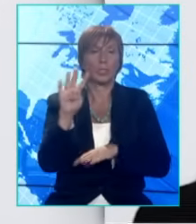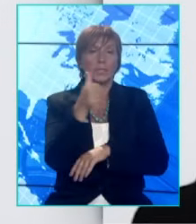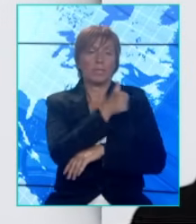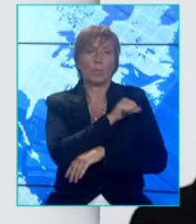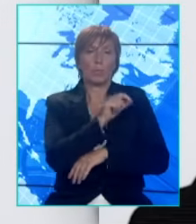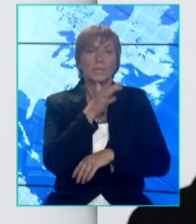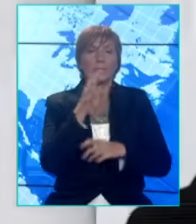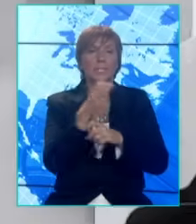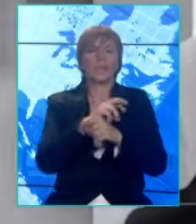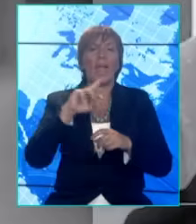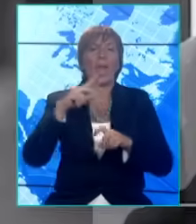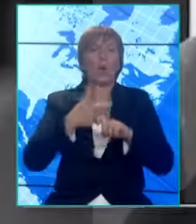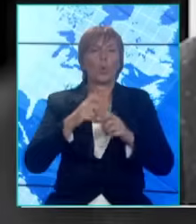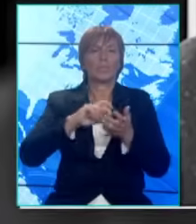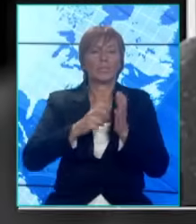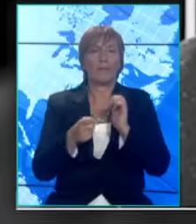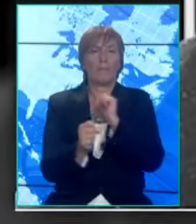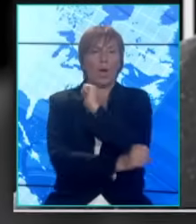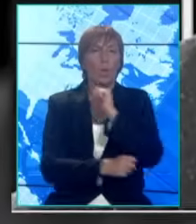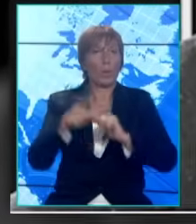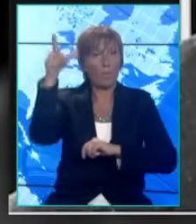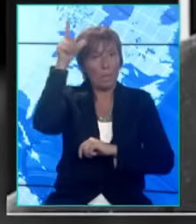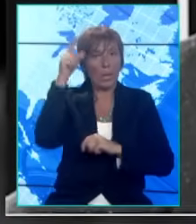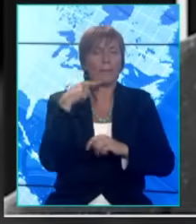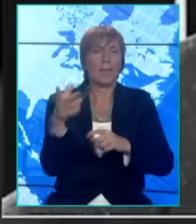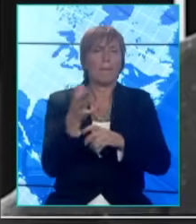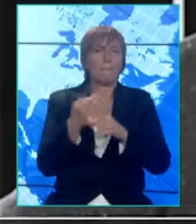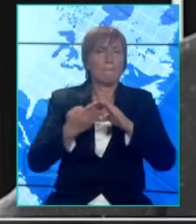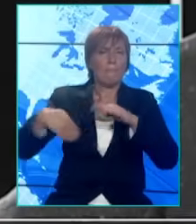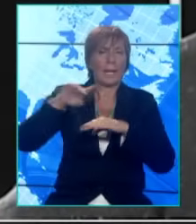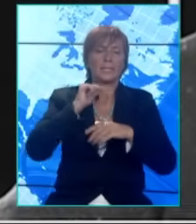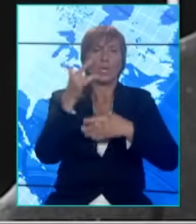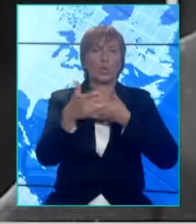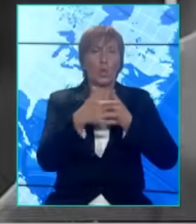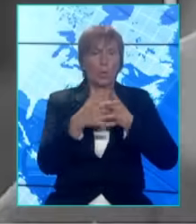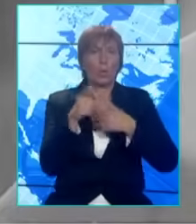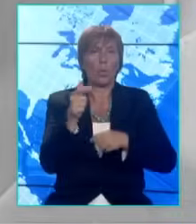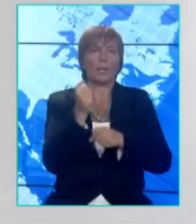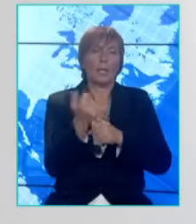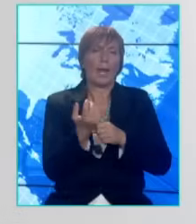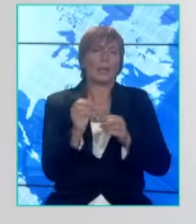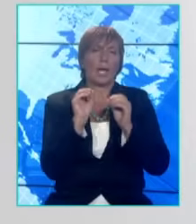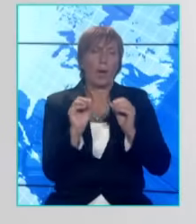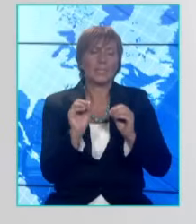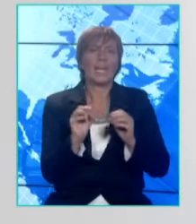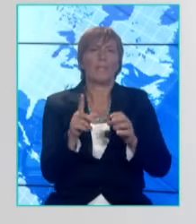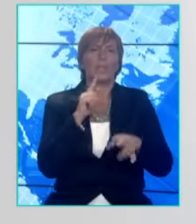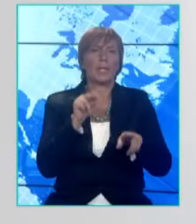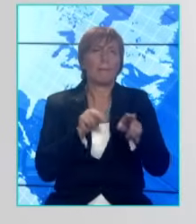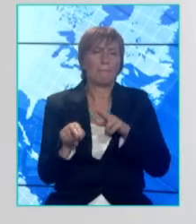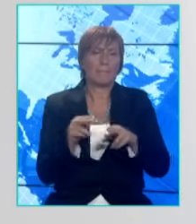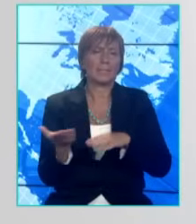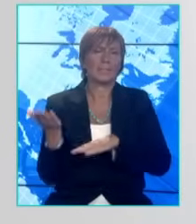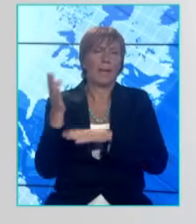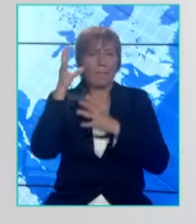u Sarajevu, završio ekonomski fakultet u Beogradu gdje je magistrirao i doktorirao. Radio je kao asistent, savjetnik,